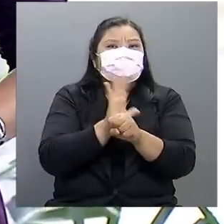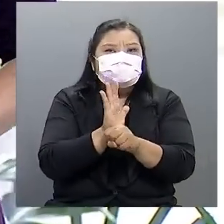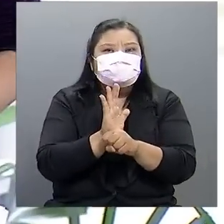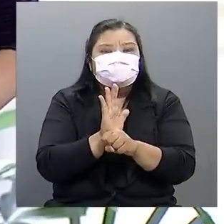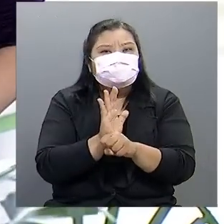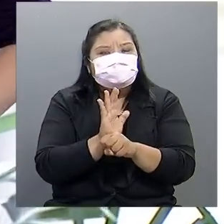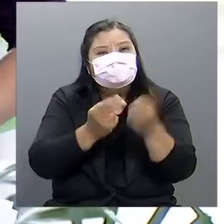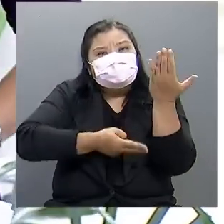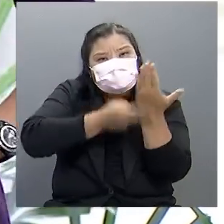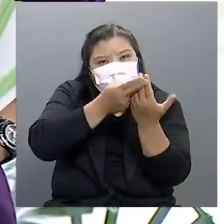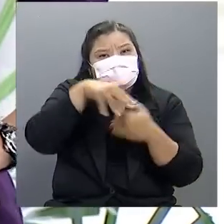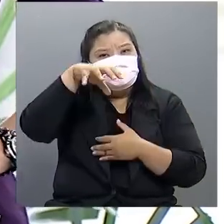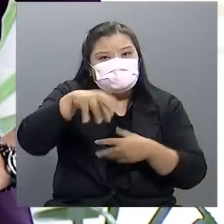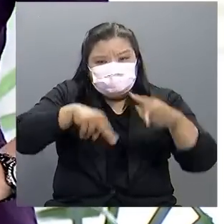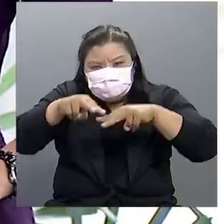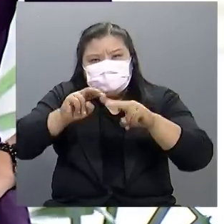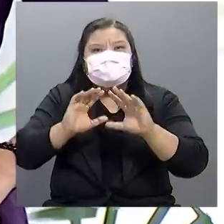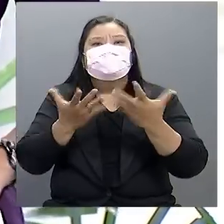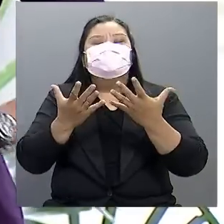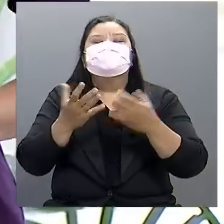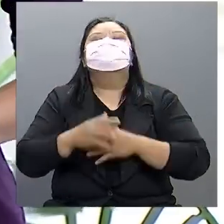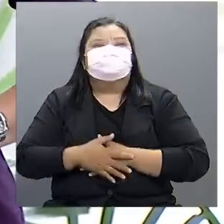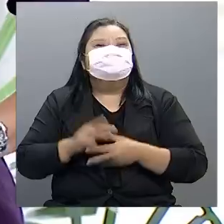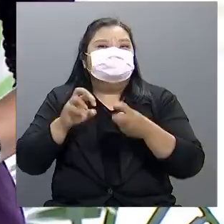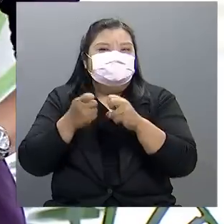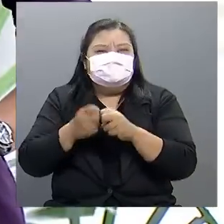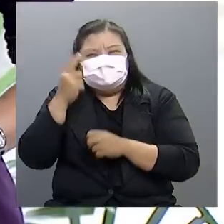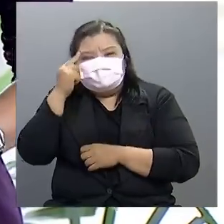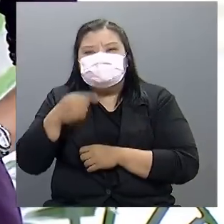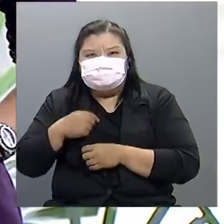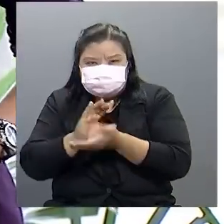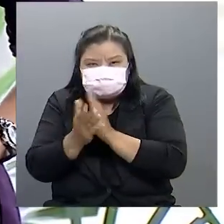นะคะนี่แหะคปรหาทตองชวยกจๆค่